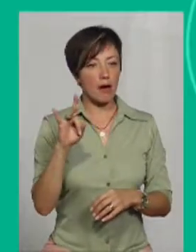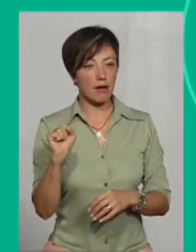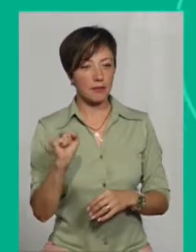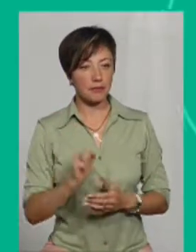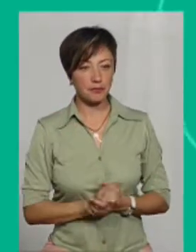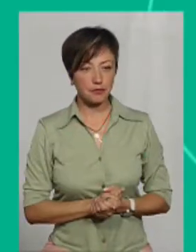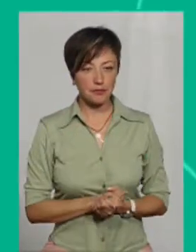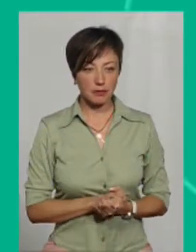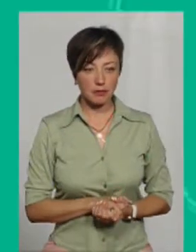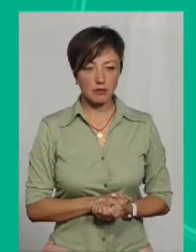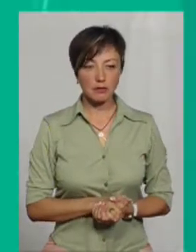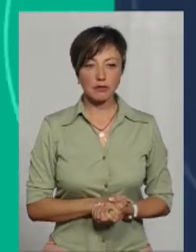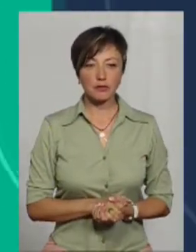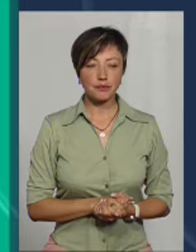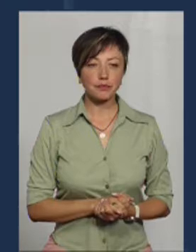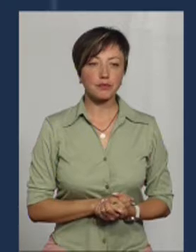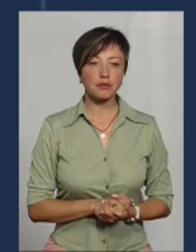Подивімось.